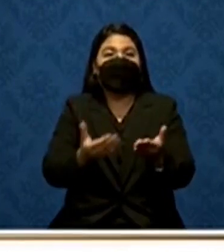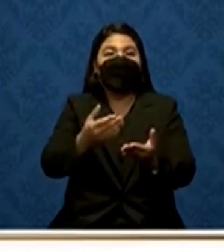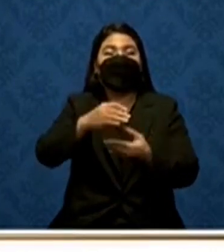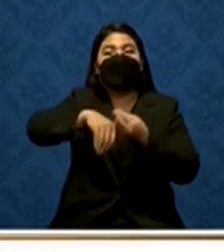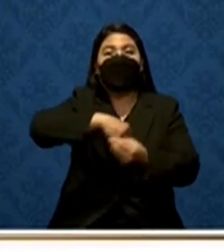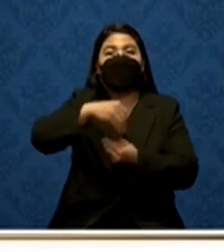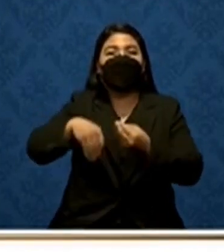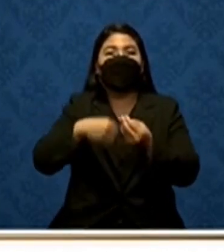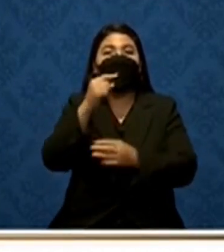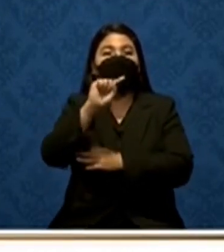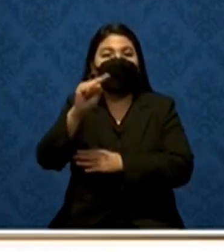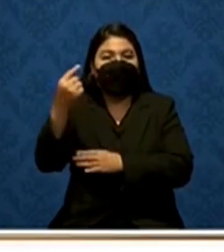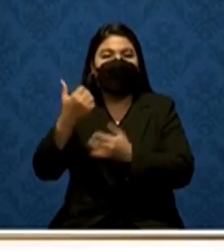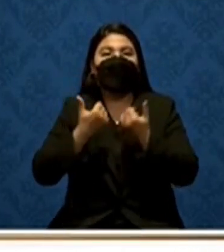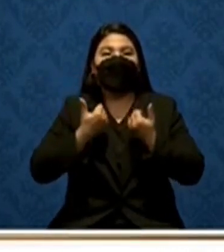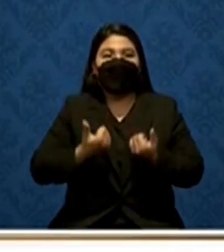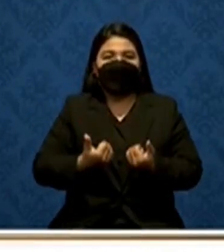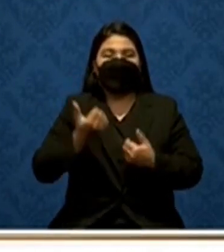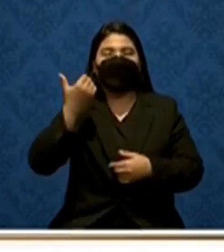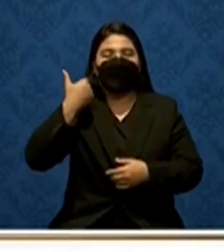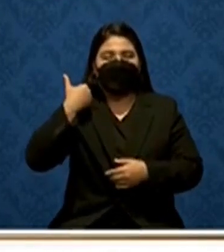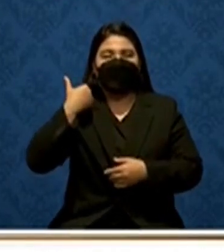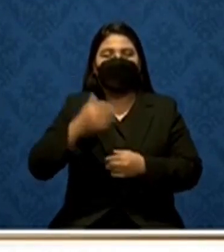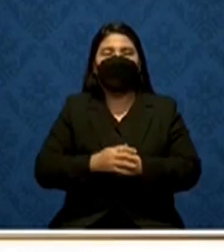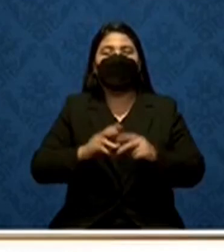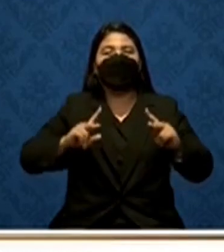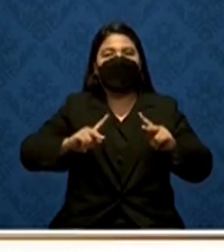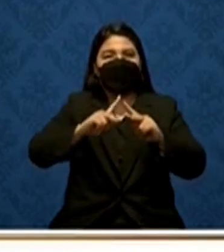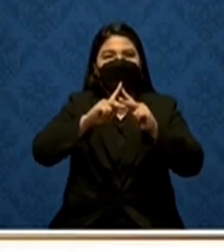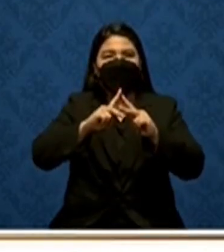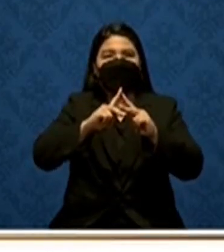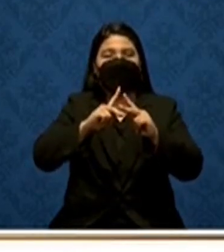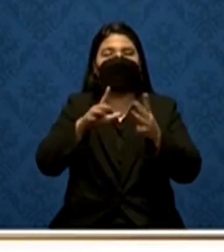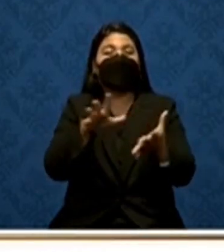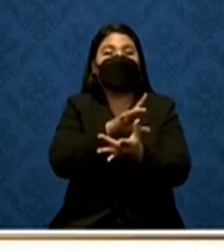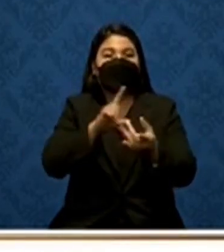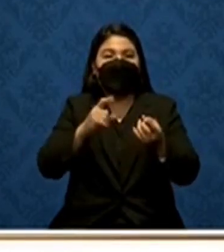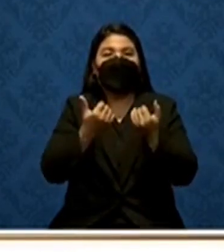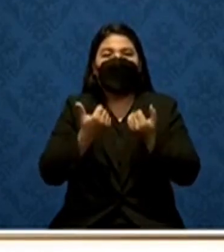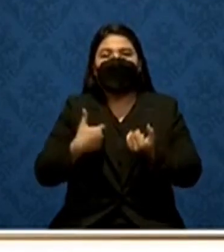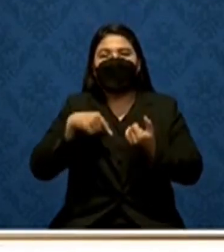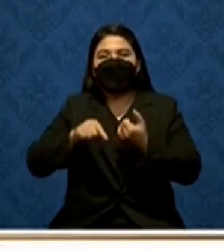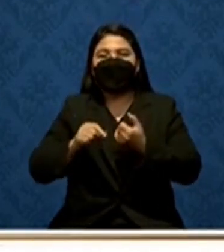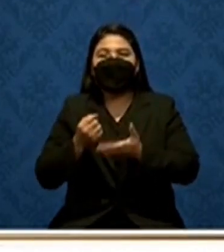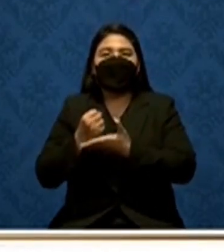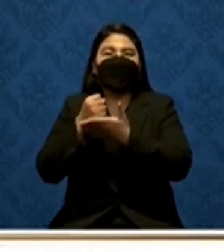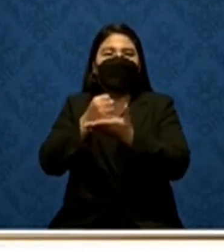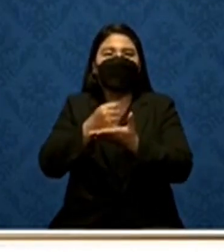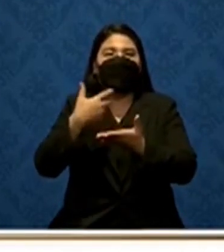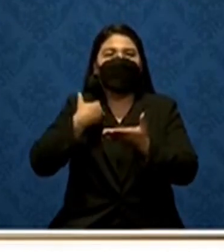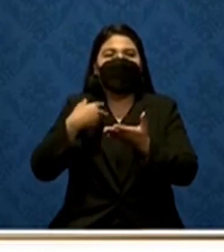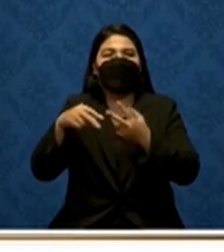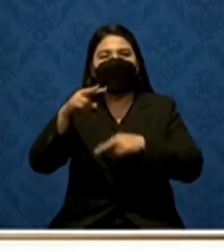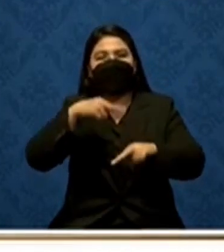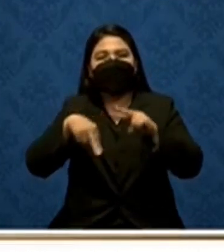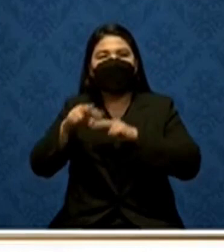ับเซ็ตอยู่ในนั้นด้วยแล้วก็กระสูงวัฒนธรมก็ทำหน้าที่ในการอนุรักษสืบสาร Soft PowerSo